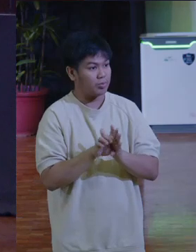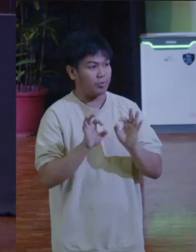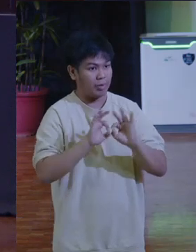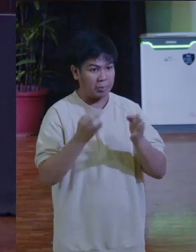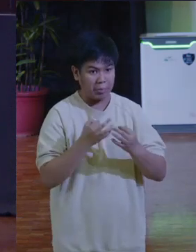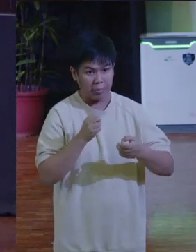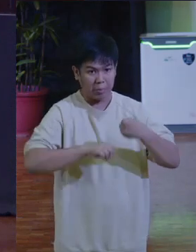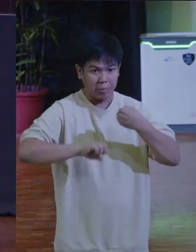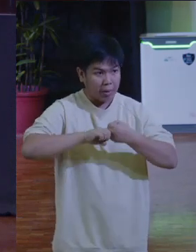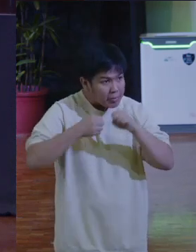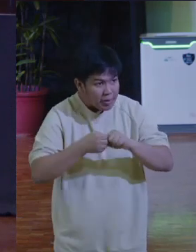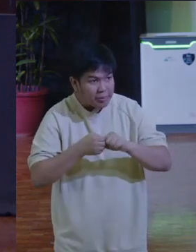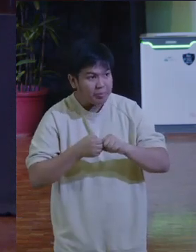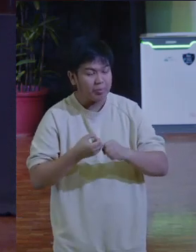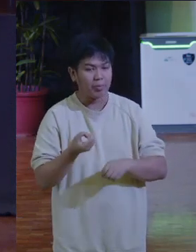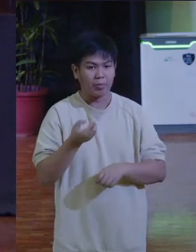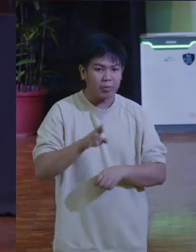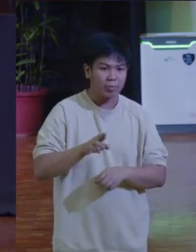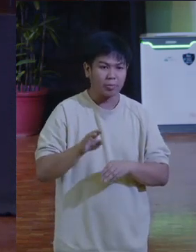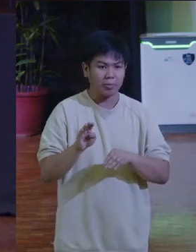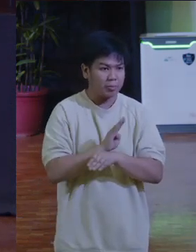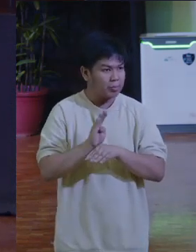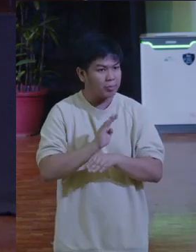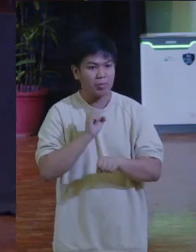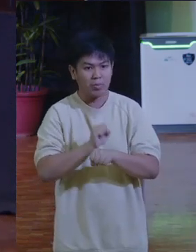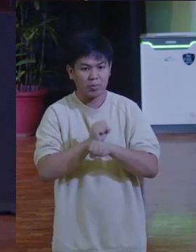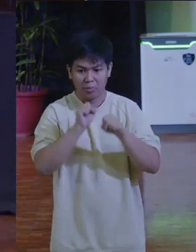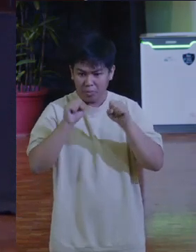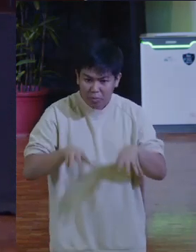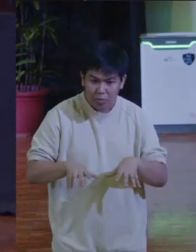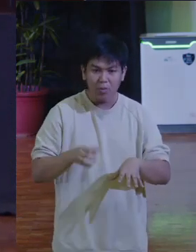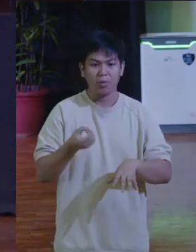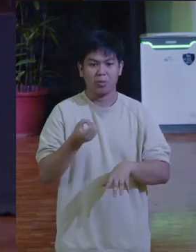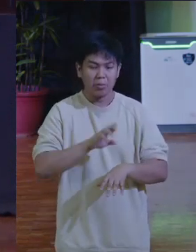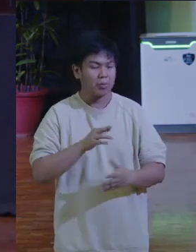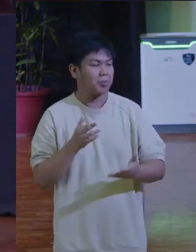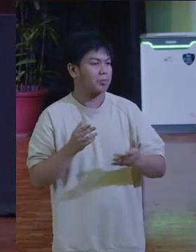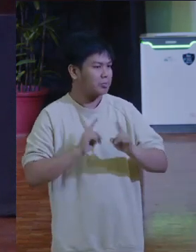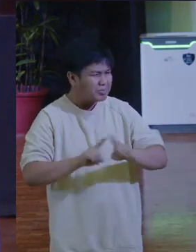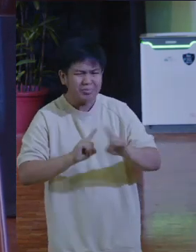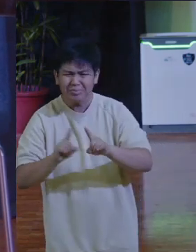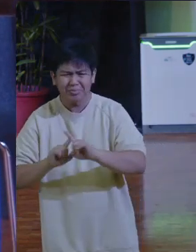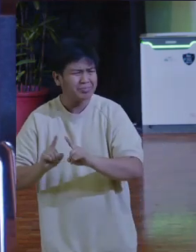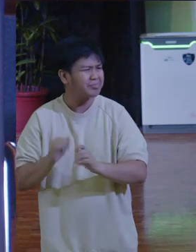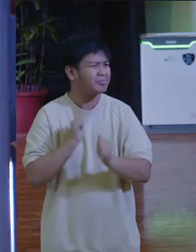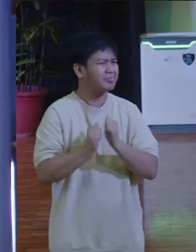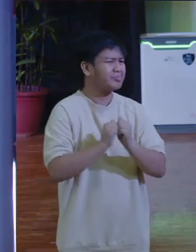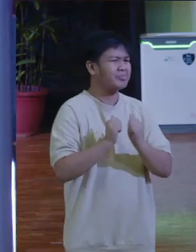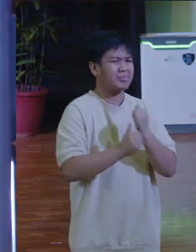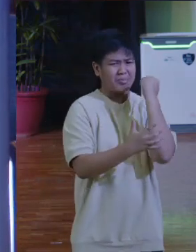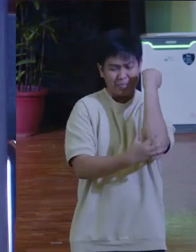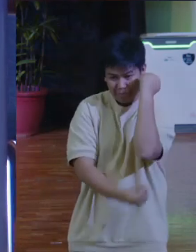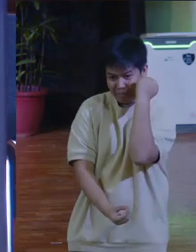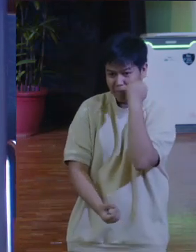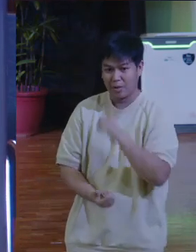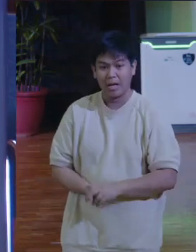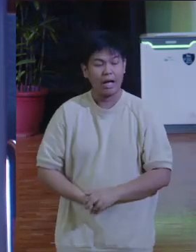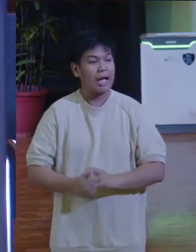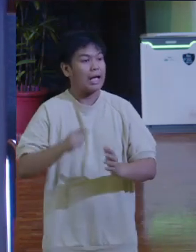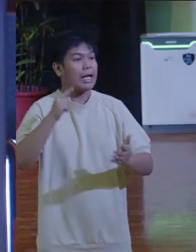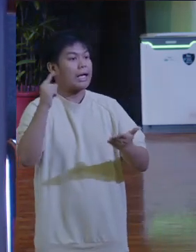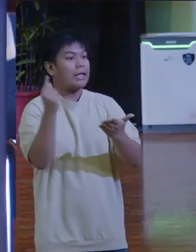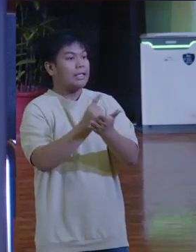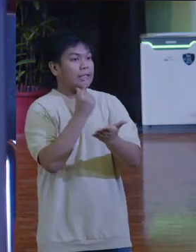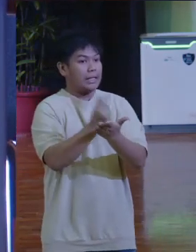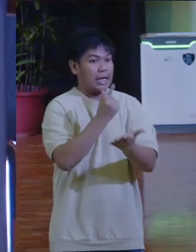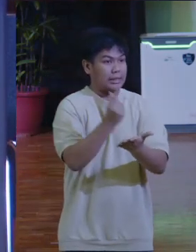original na context, ng panahon ni Isaiah, o doon sa konteksto ng kanyang mga unang sinulatan, ang good news dito ay hindi